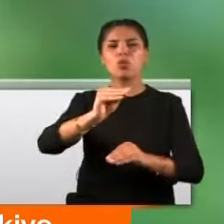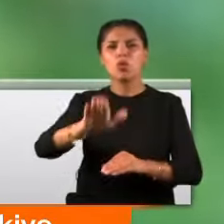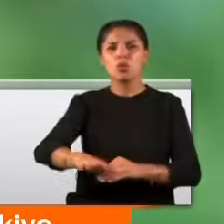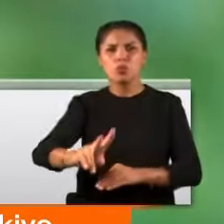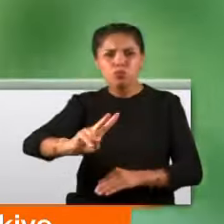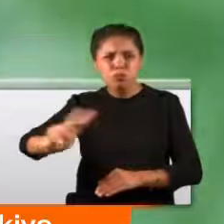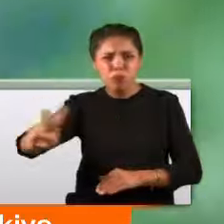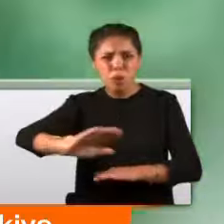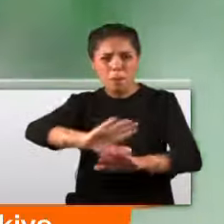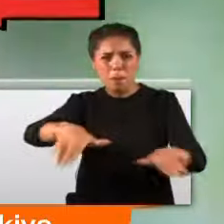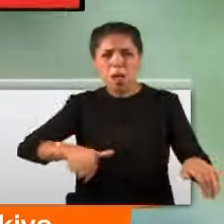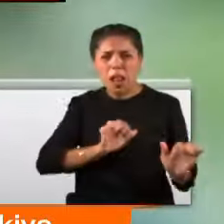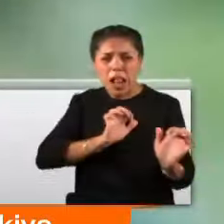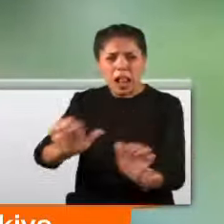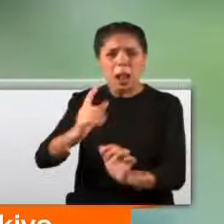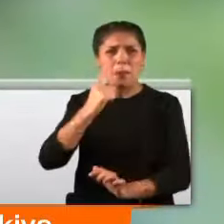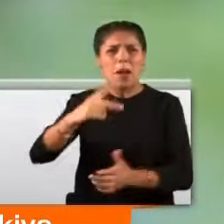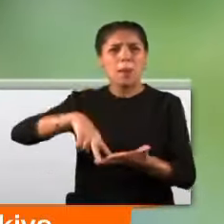attı.